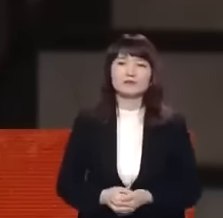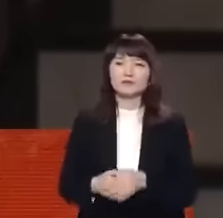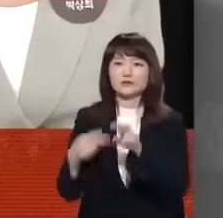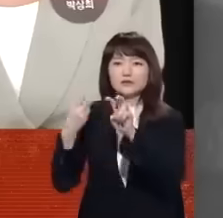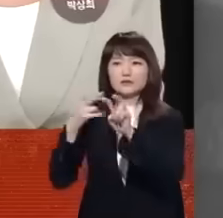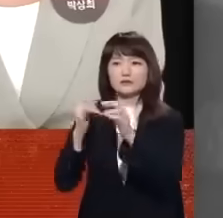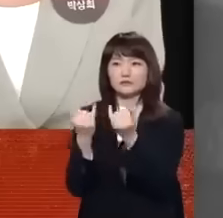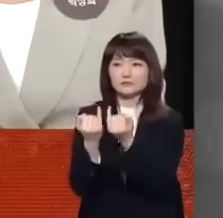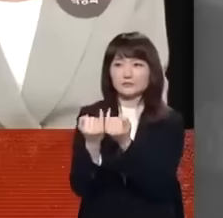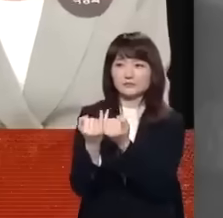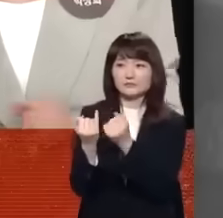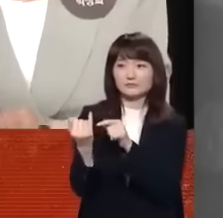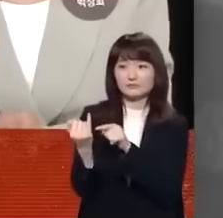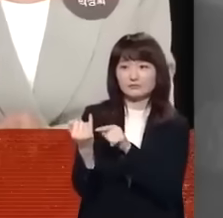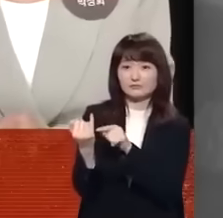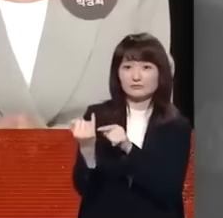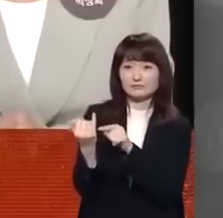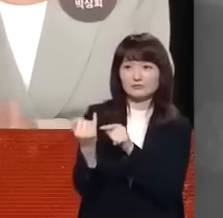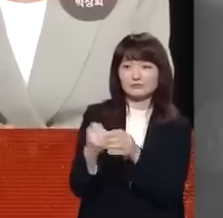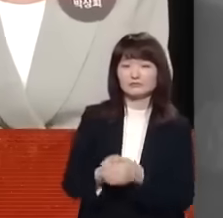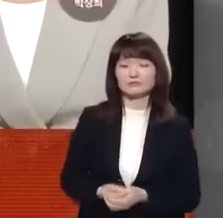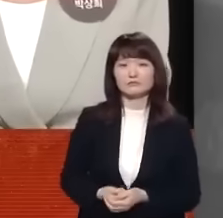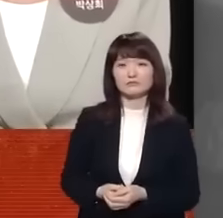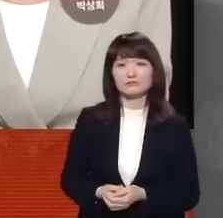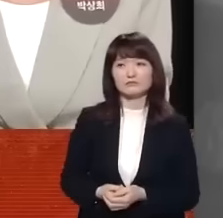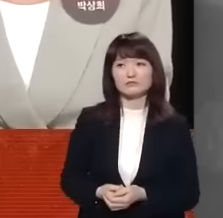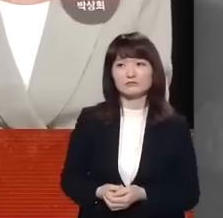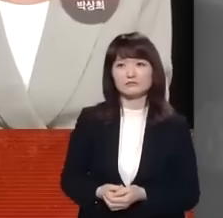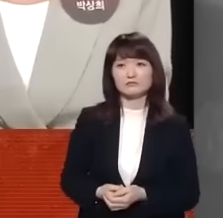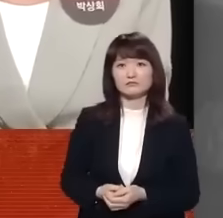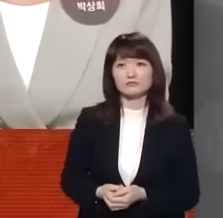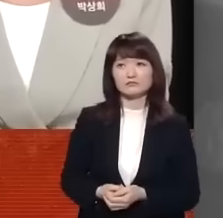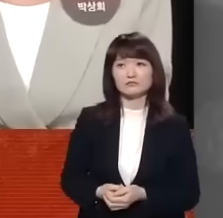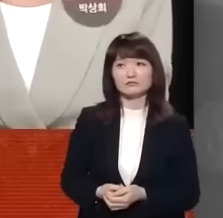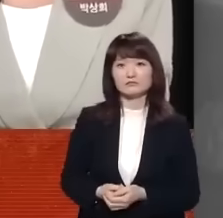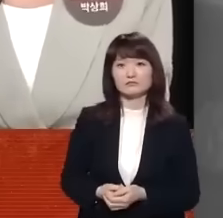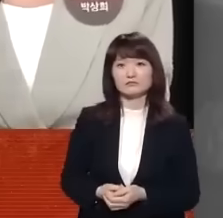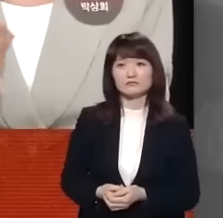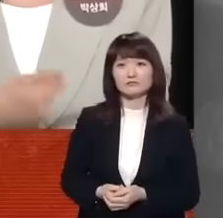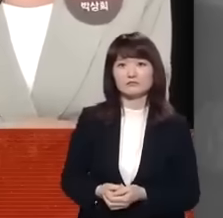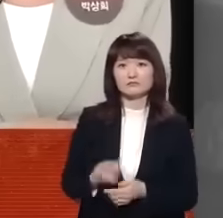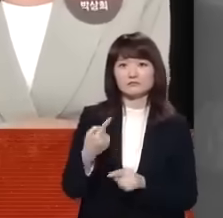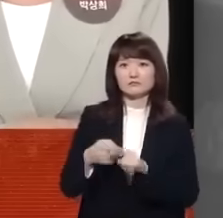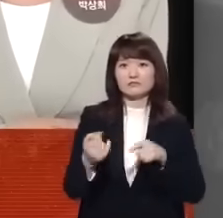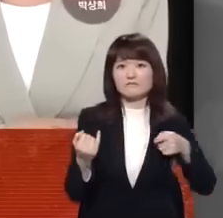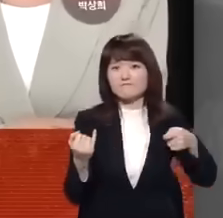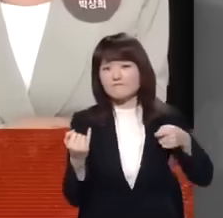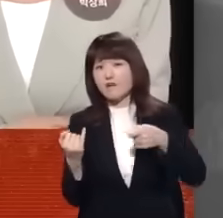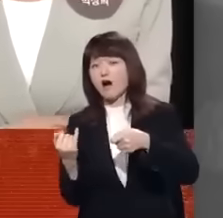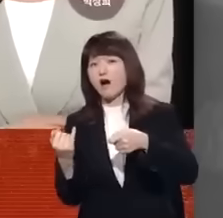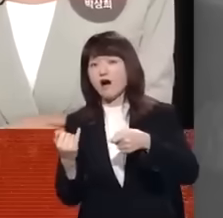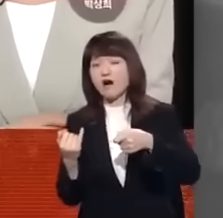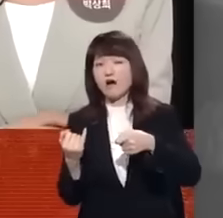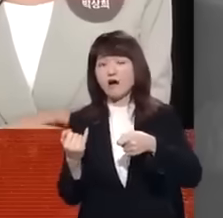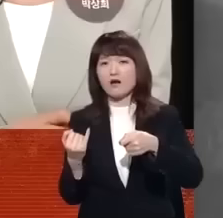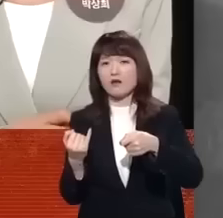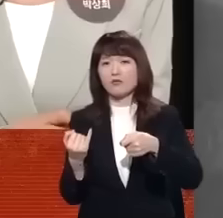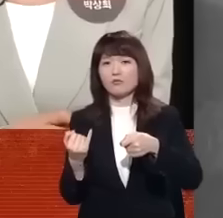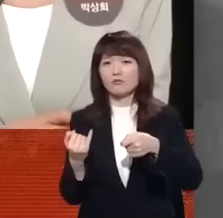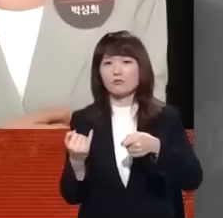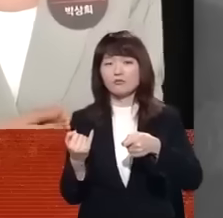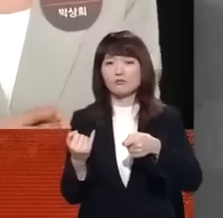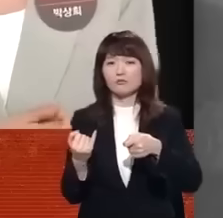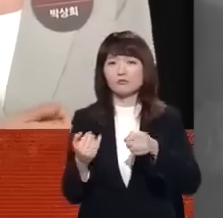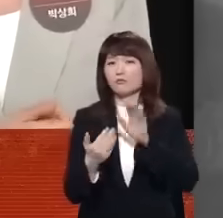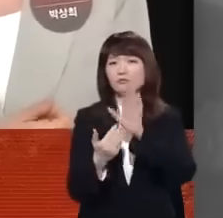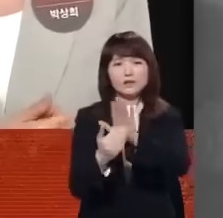같은 경우에는 이렇게 뭐 무게를 흉계를 들이댄다던가 이러면 사실 힘으로는 눌릴 수도 있기 때문에 저런 거 그냥